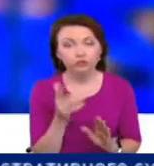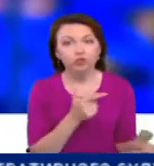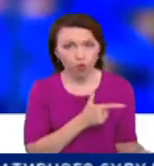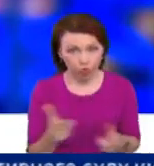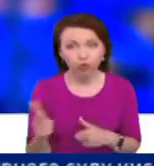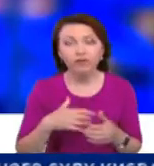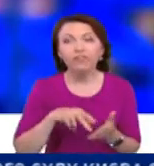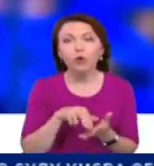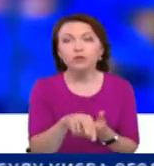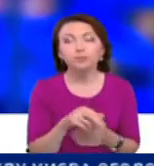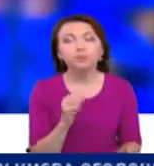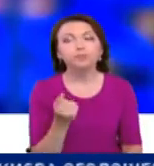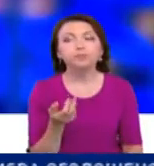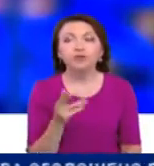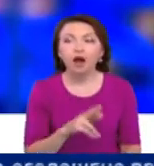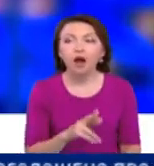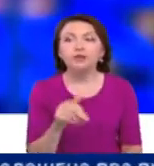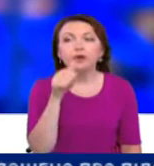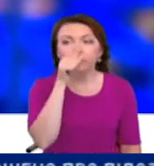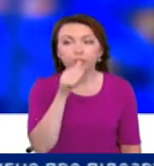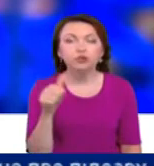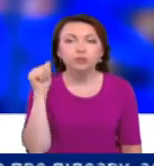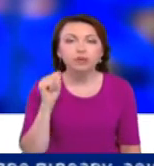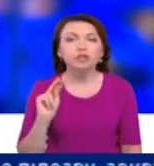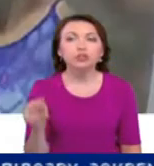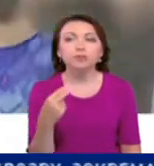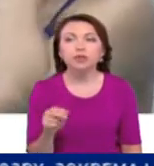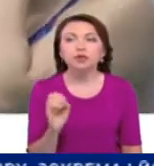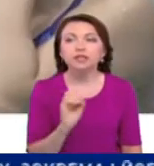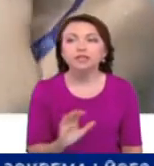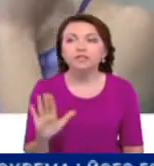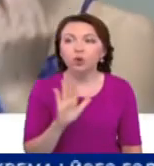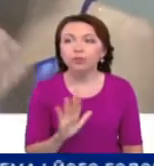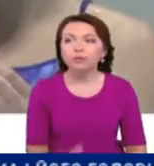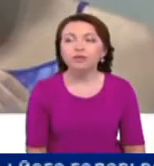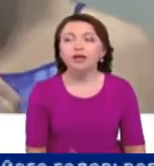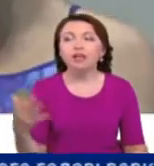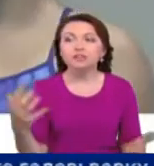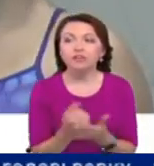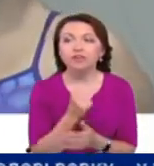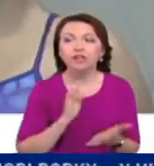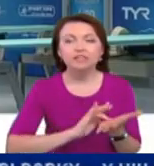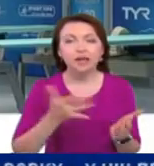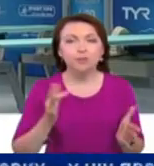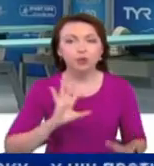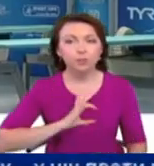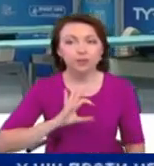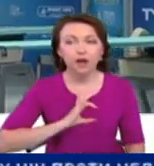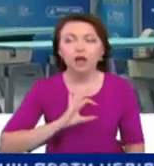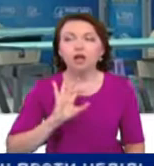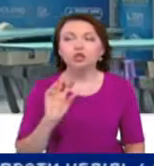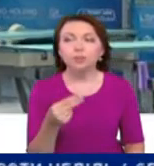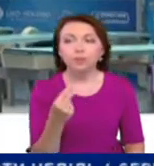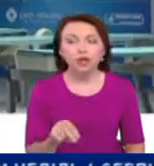виходити? Аня в прошлом году на чемпіонаті Європи завоювала серебряну медаль на чемпіонаті Європи